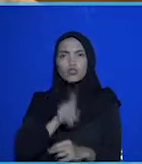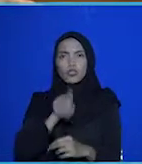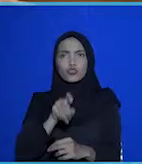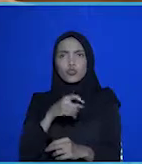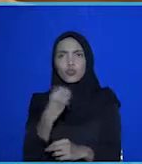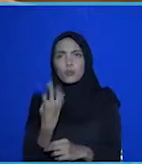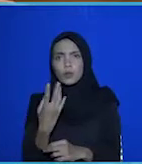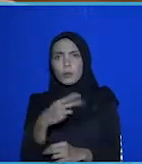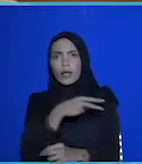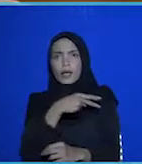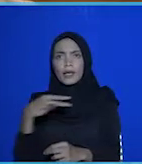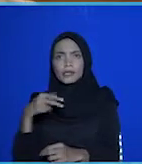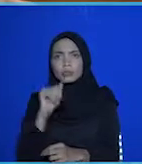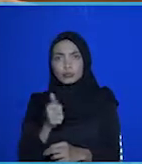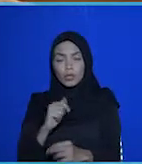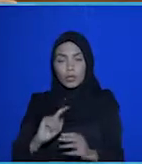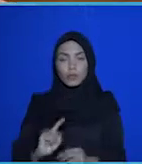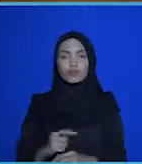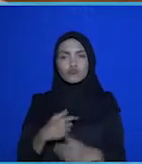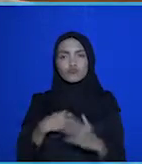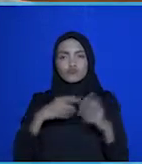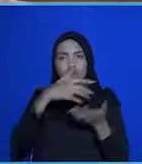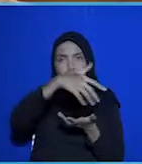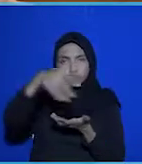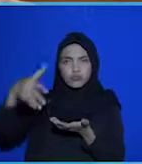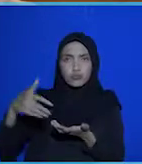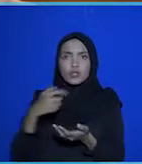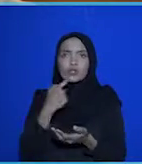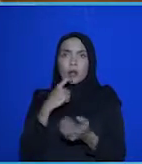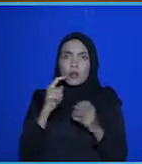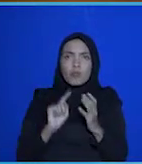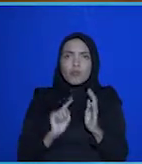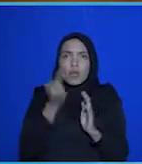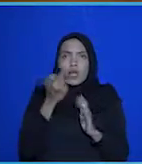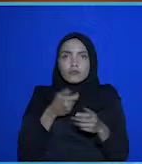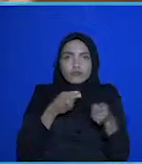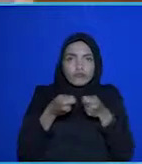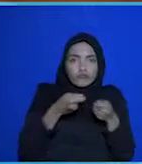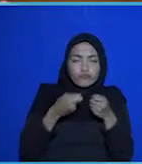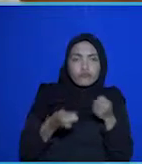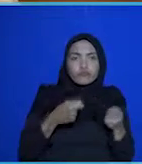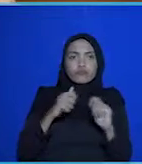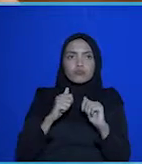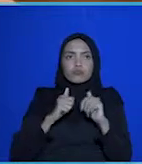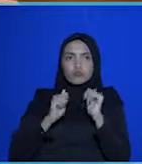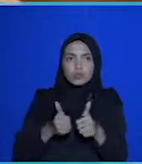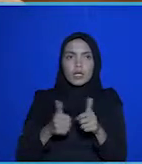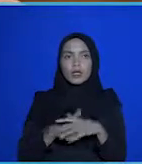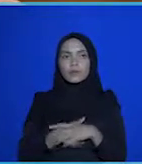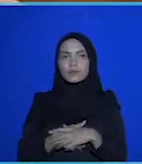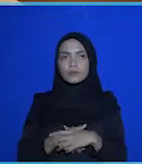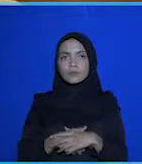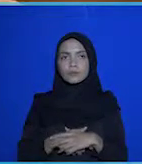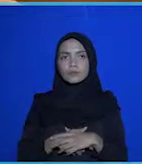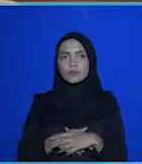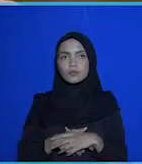berapa kebutuhan pokoknya, sehingga kita bisa deploy dengan baik dan bisa kita tangani dengan baik. Terus juga